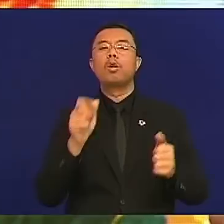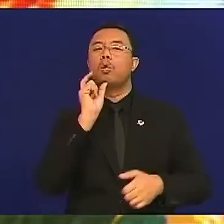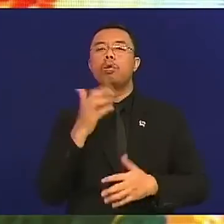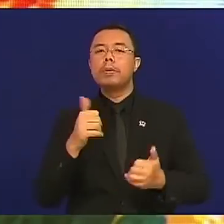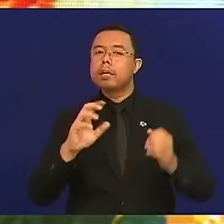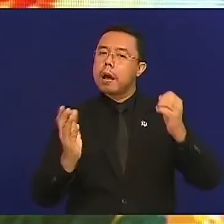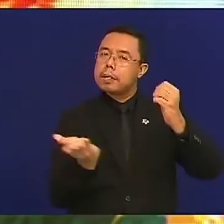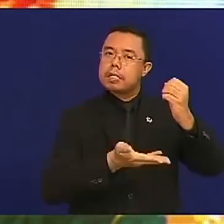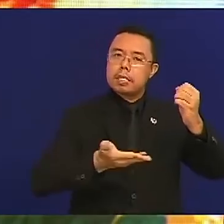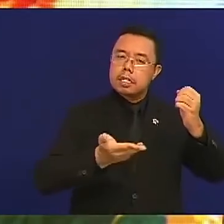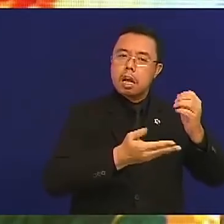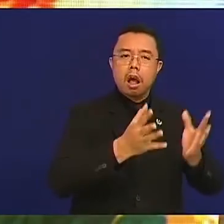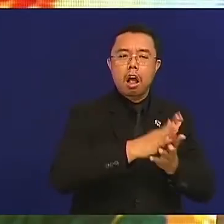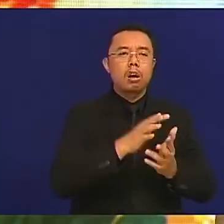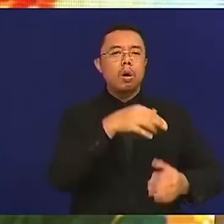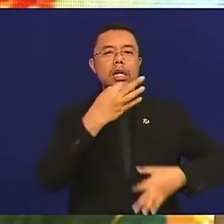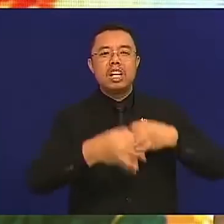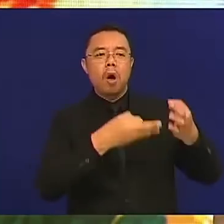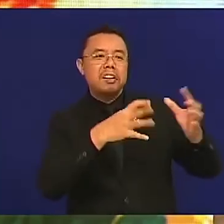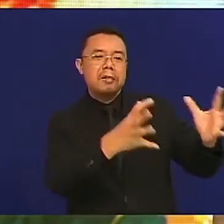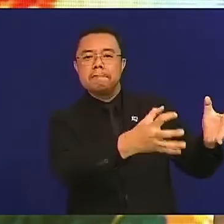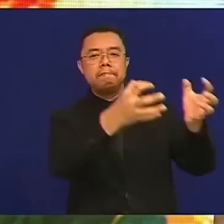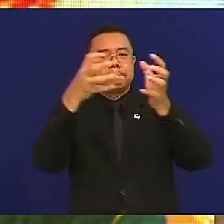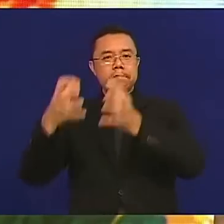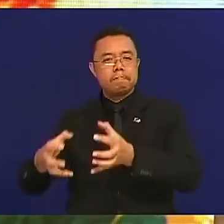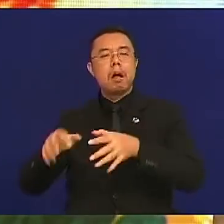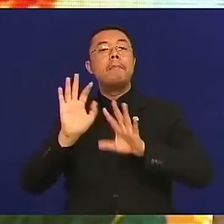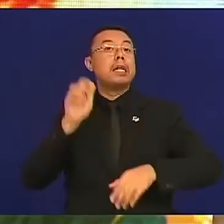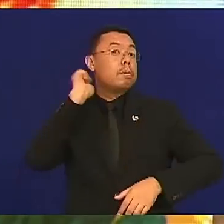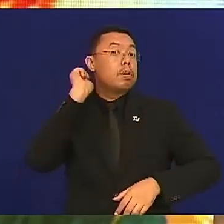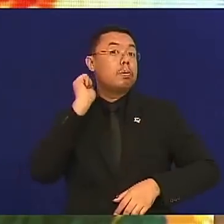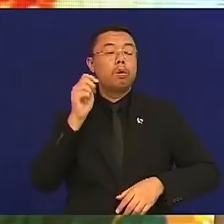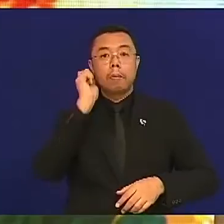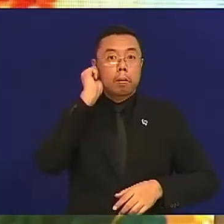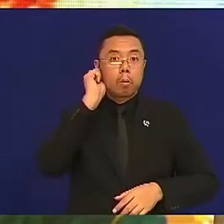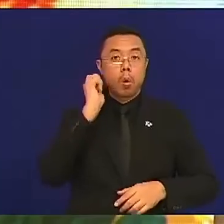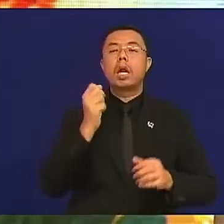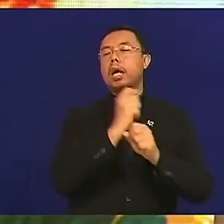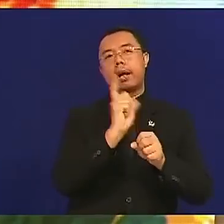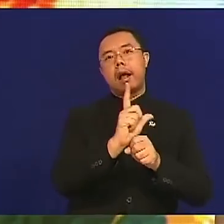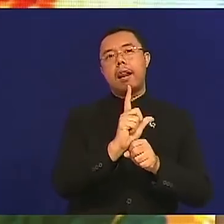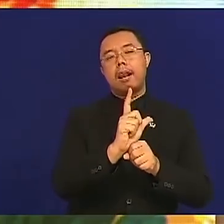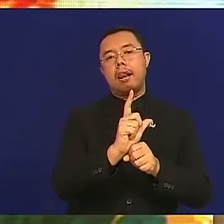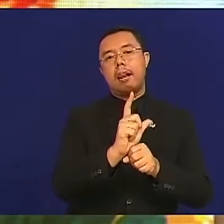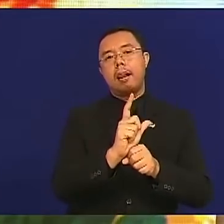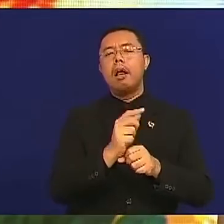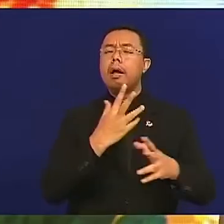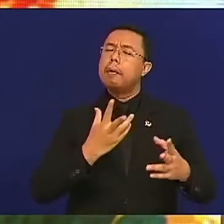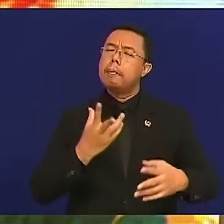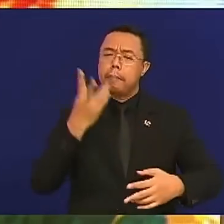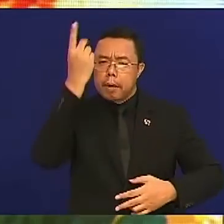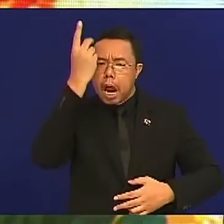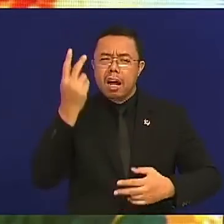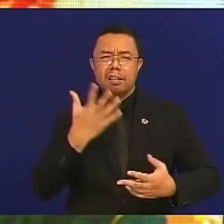Untuk menjangkau jiwa-jiwa ini. Banyak ibu-ibu, banyak kaum wanita yang gagal hidup. Merasa